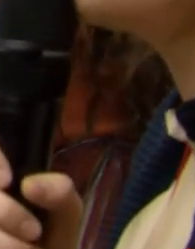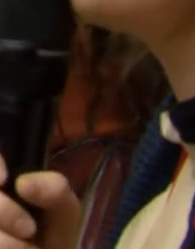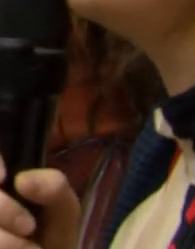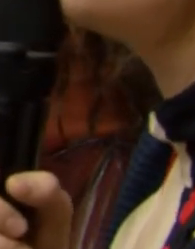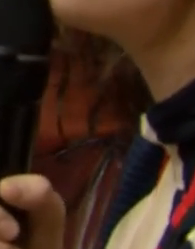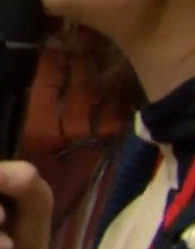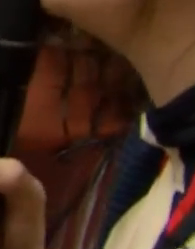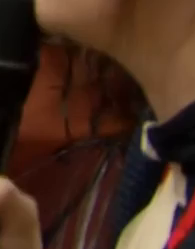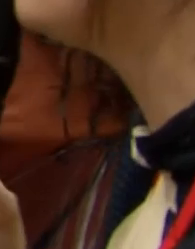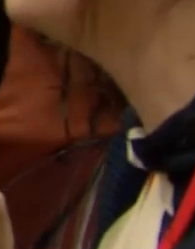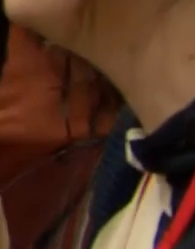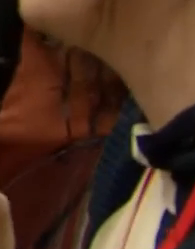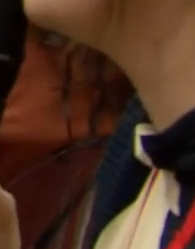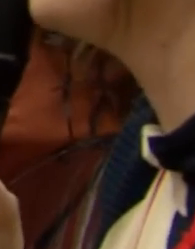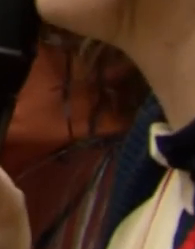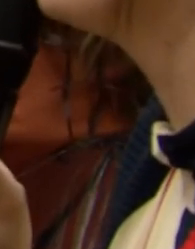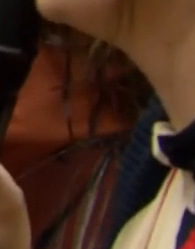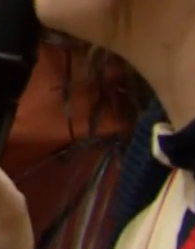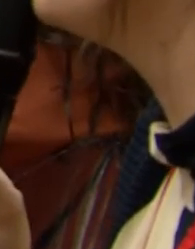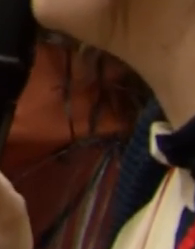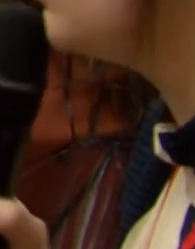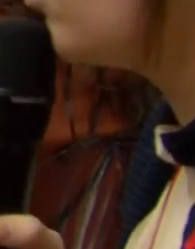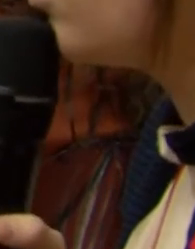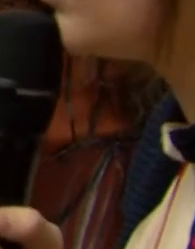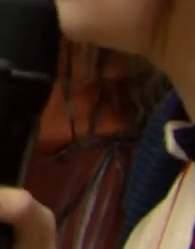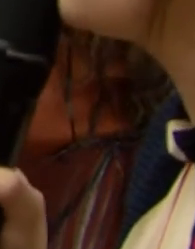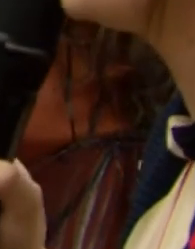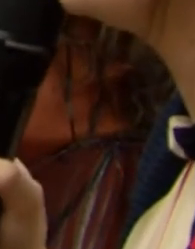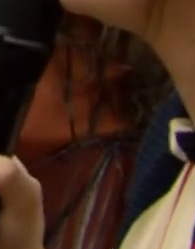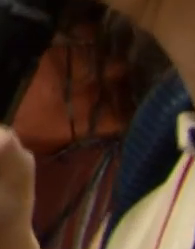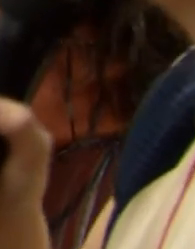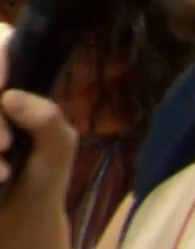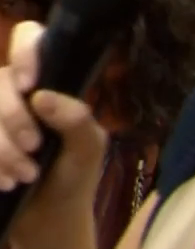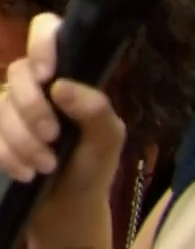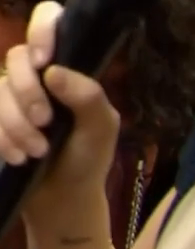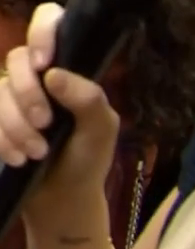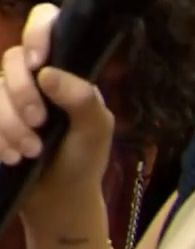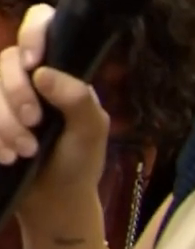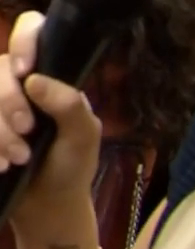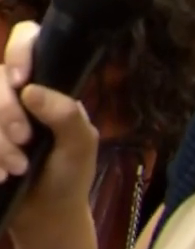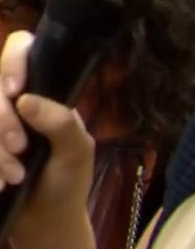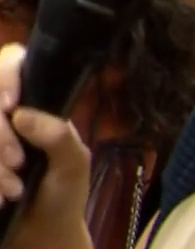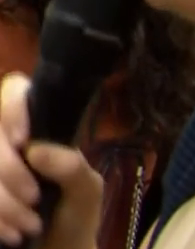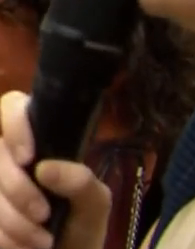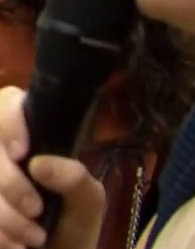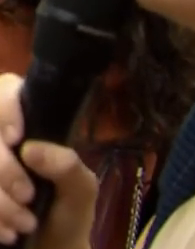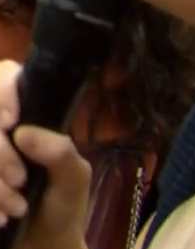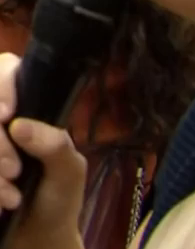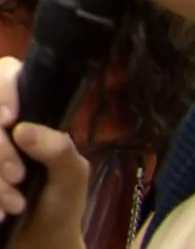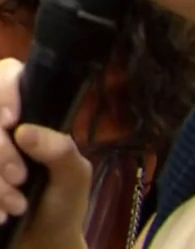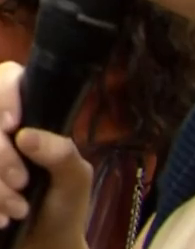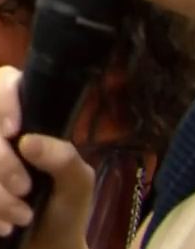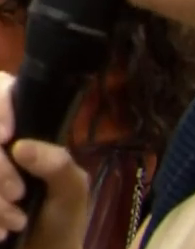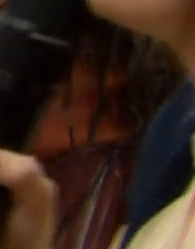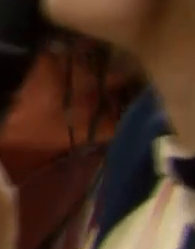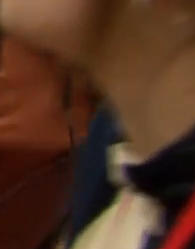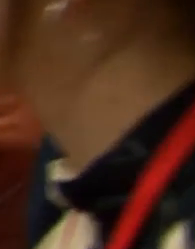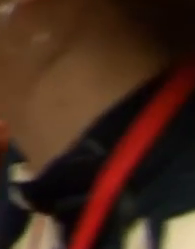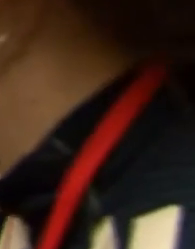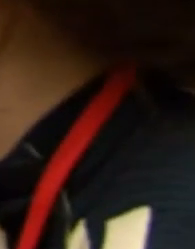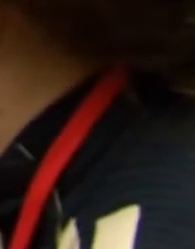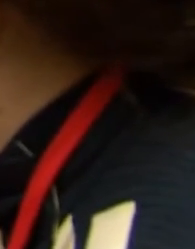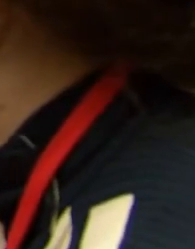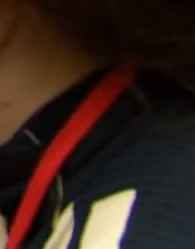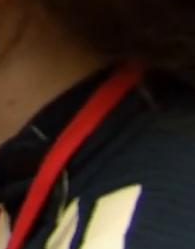avoir l'accompagnement qu'ils veulent avec aussi peu de psychologues qui sont présents. Je veux bien qu'on change de slide. Ah, ça